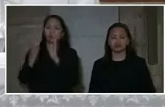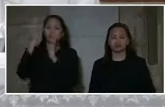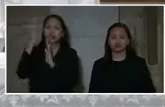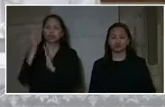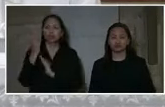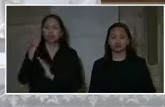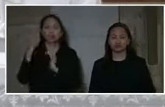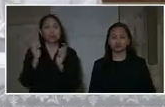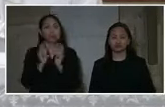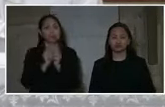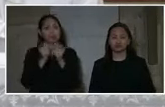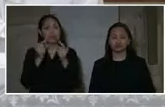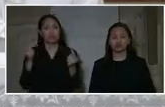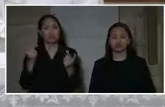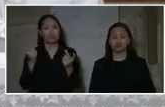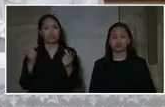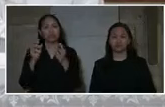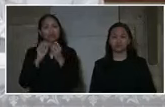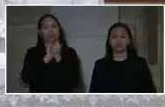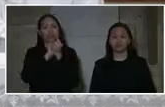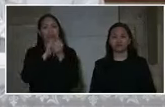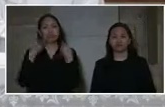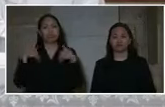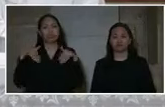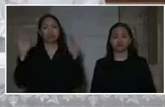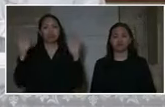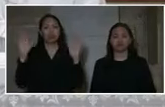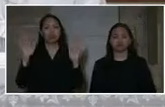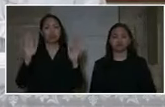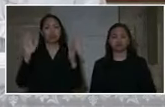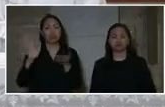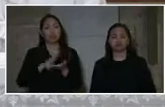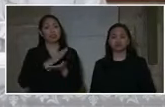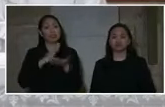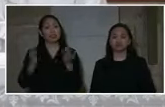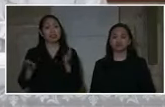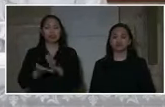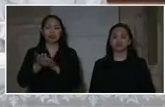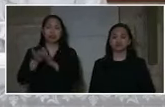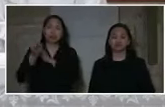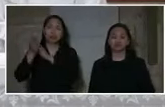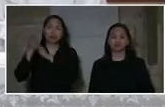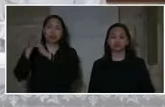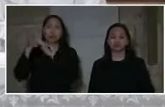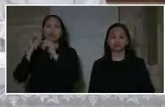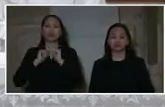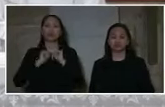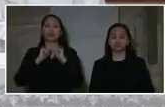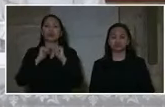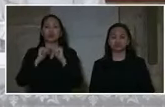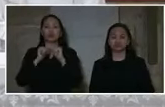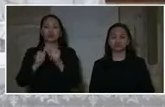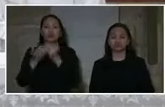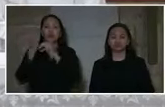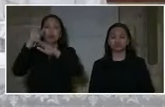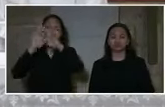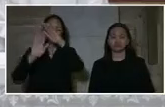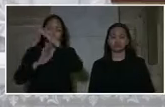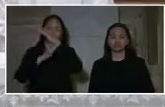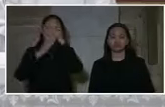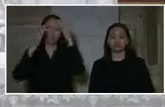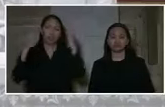kadakilaan. Kaya kaisa ng mga anghel na nagsisiawit ng papuri sa iyo, nang walang humpay sa kalangitan,